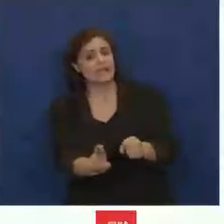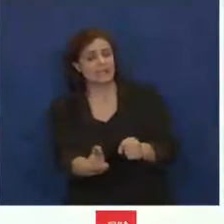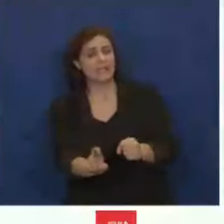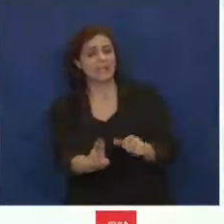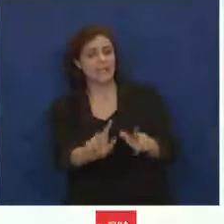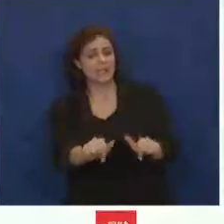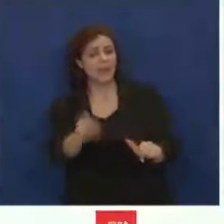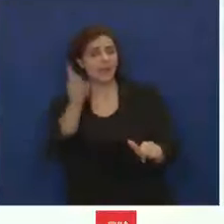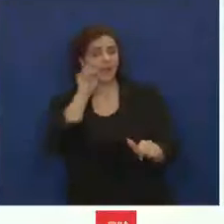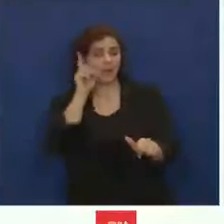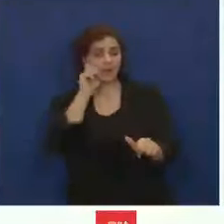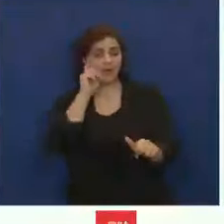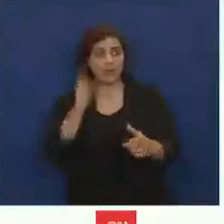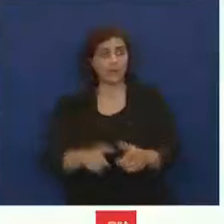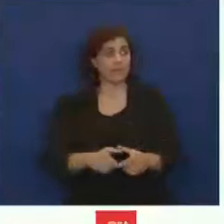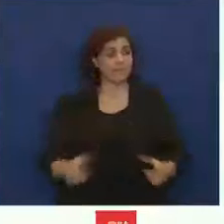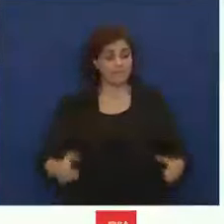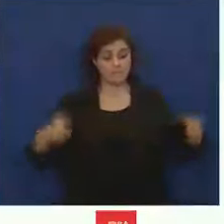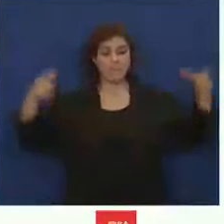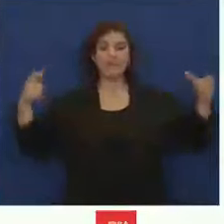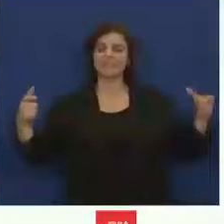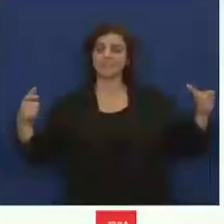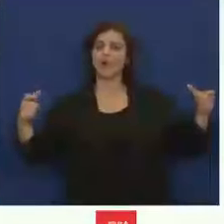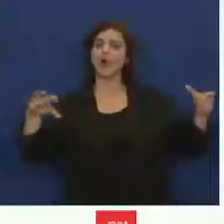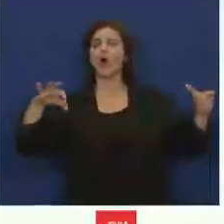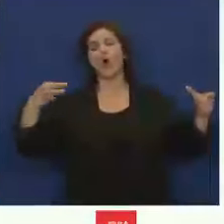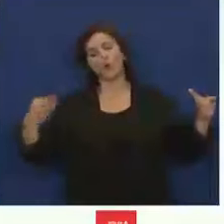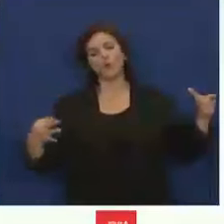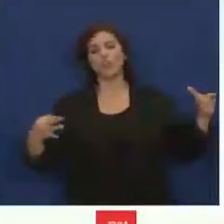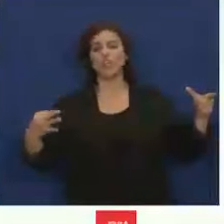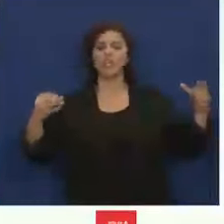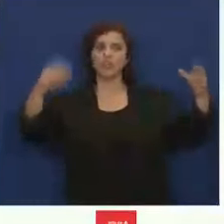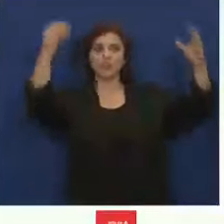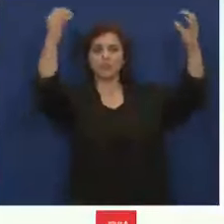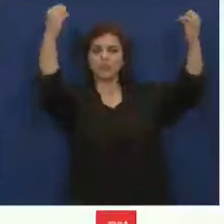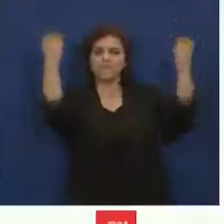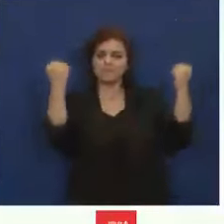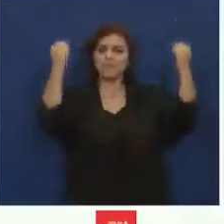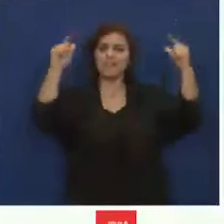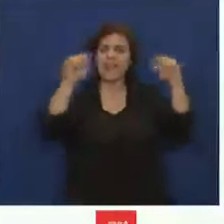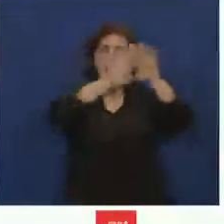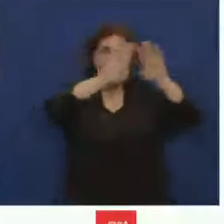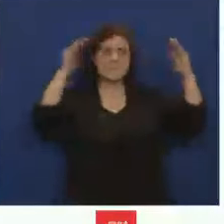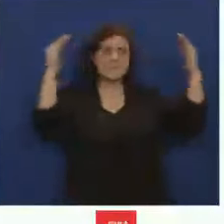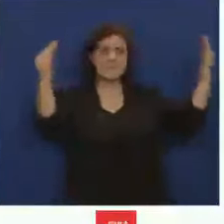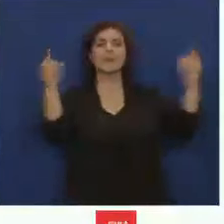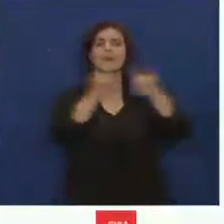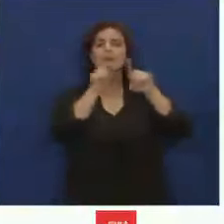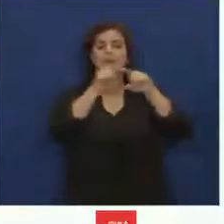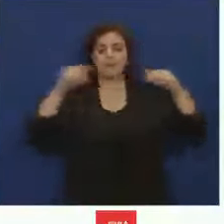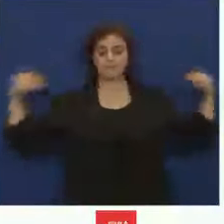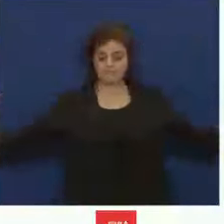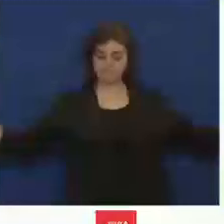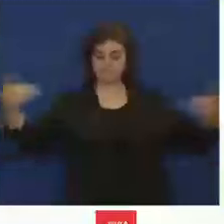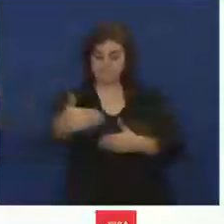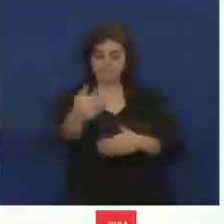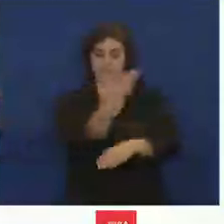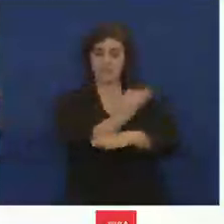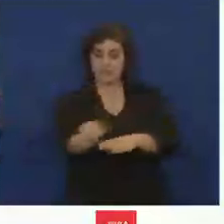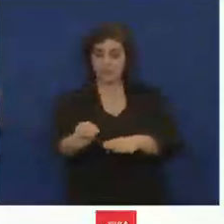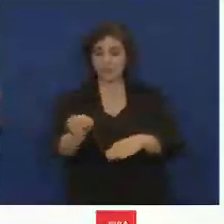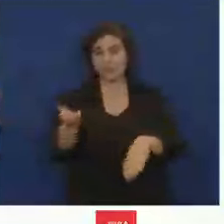la durabilité d'un bâtiment, certes conforté par des échafaudages et un périmètre de sécurité, mais dont l'expert